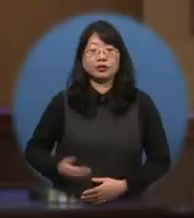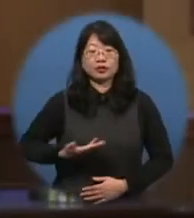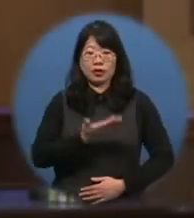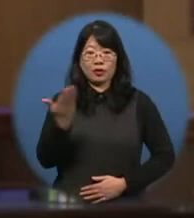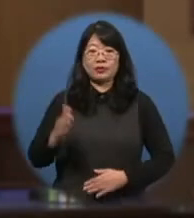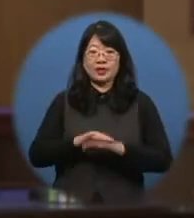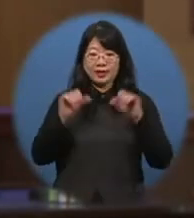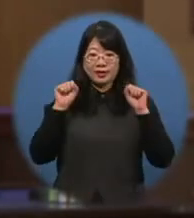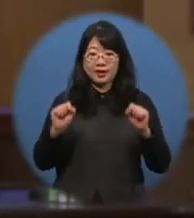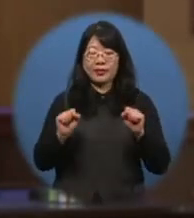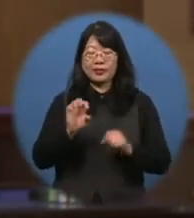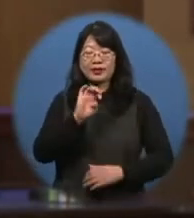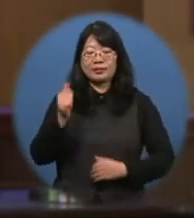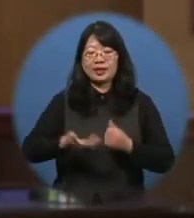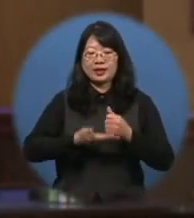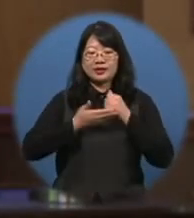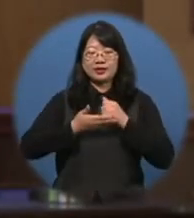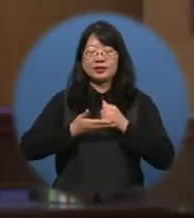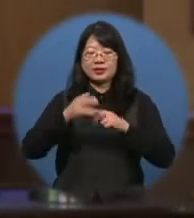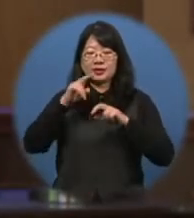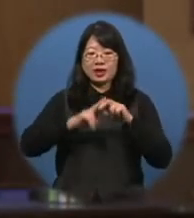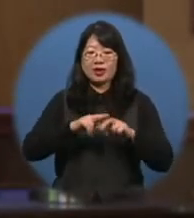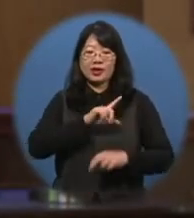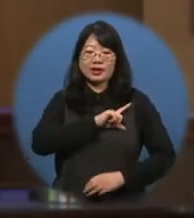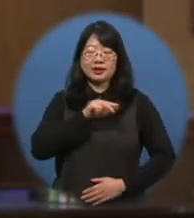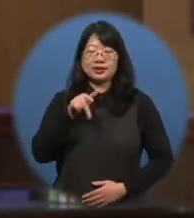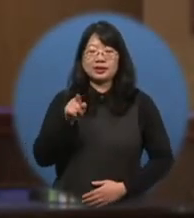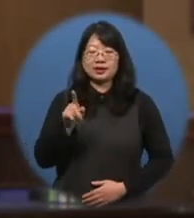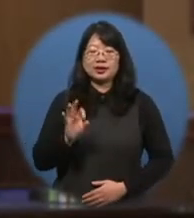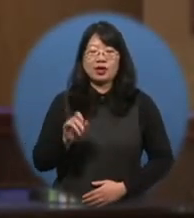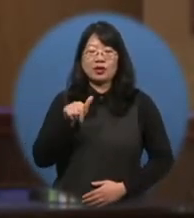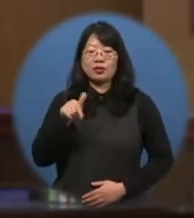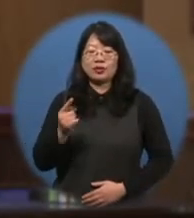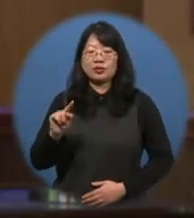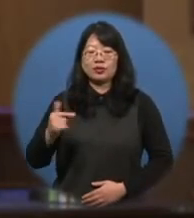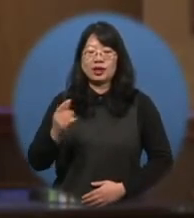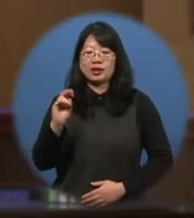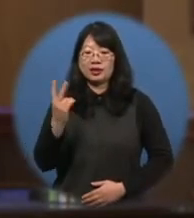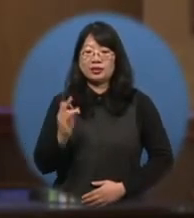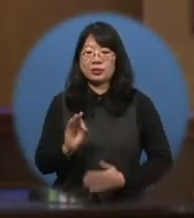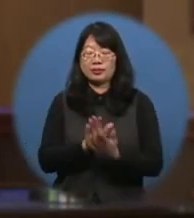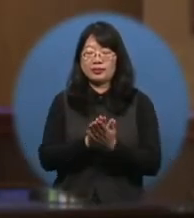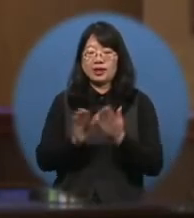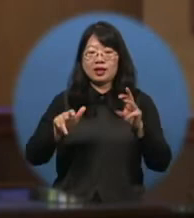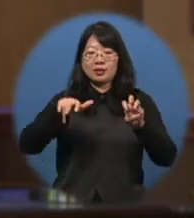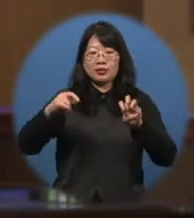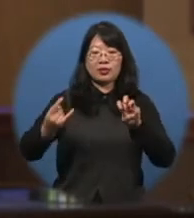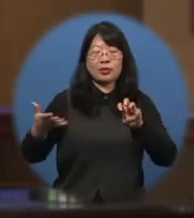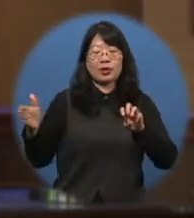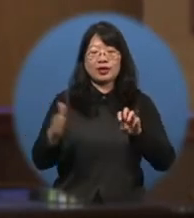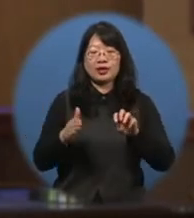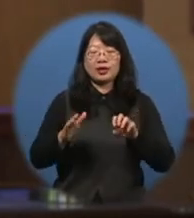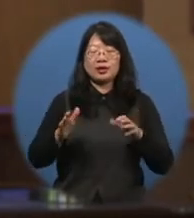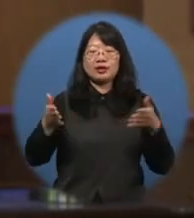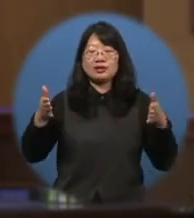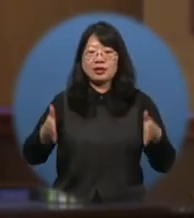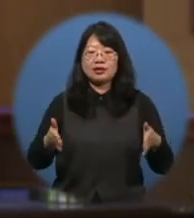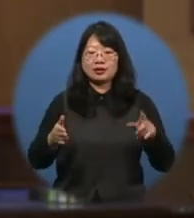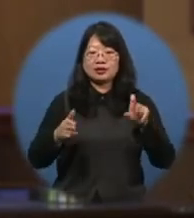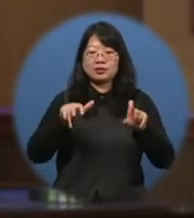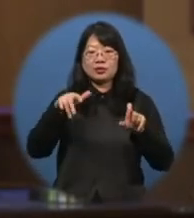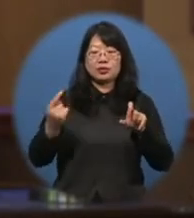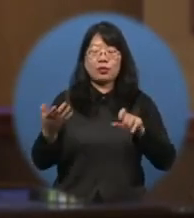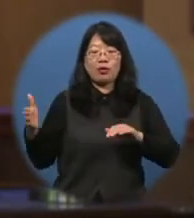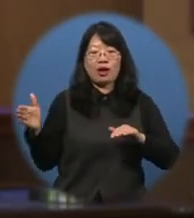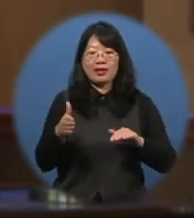여러분 안녕하십니까? EBS 초대석 정관용입니다. 30초 안에, 아니 요 사이는 뭐 15초 안에 누군가의